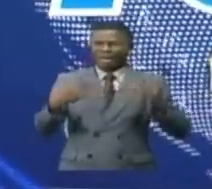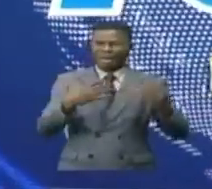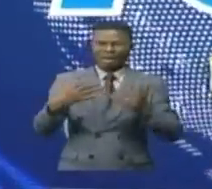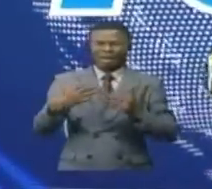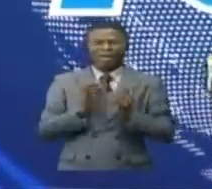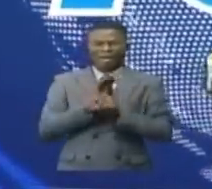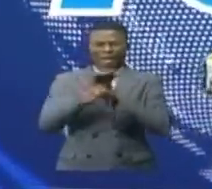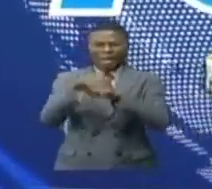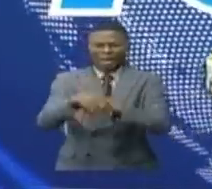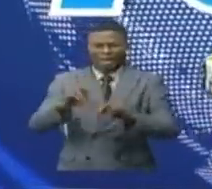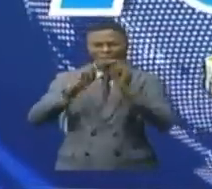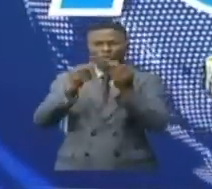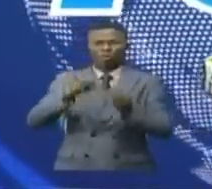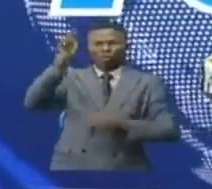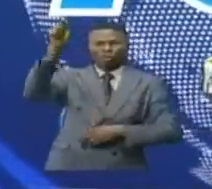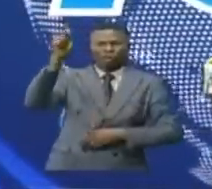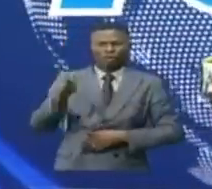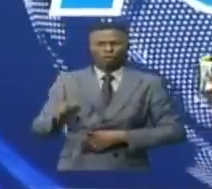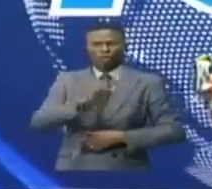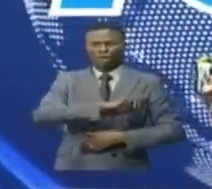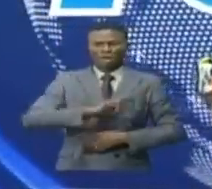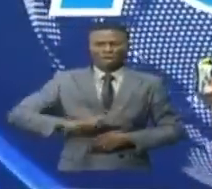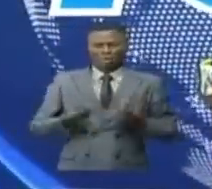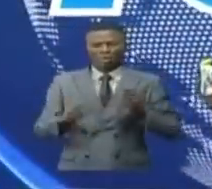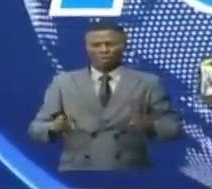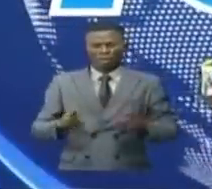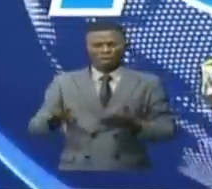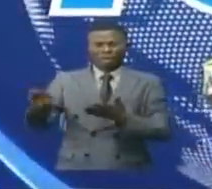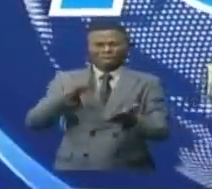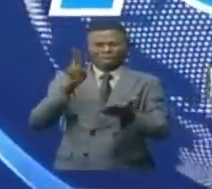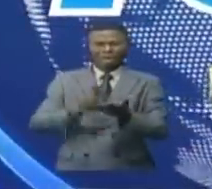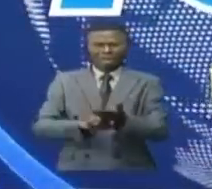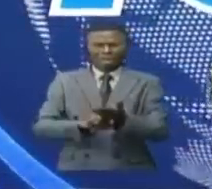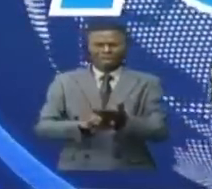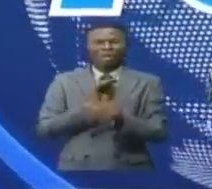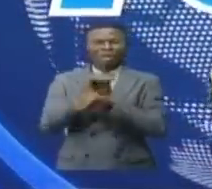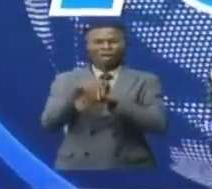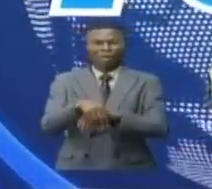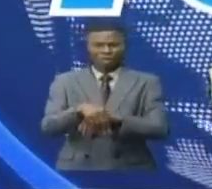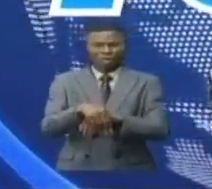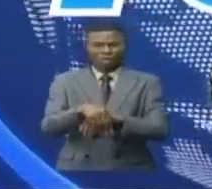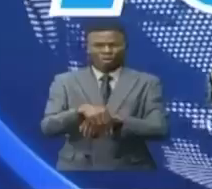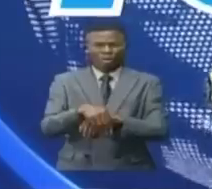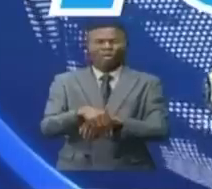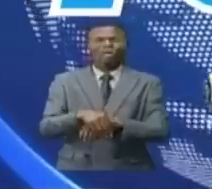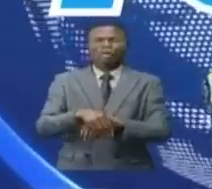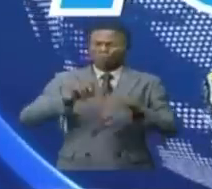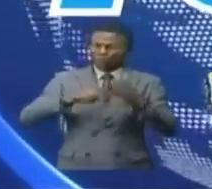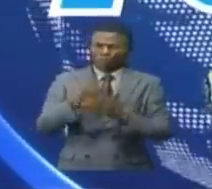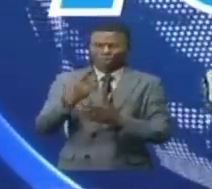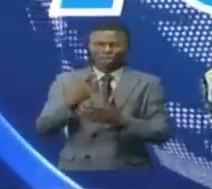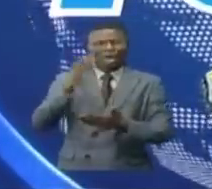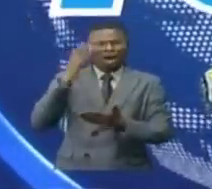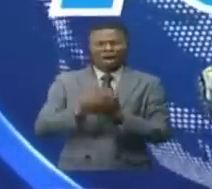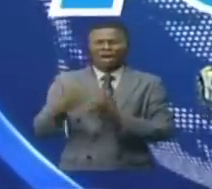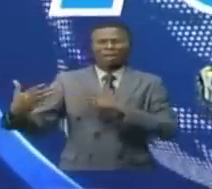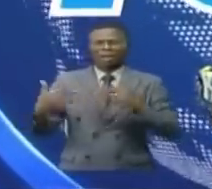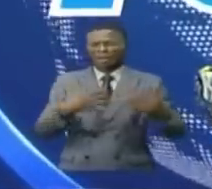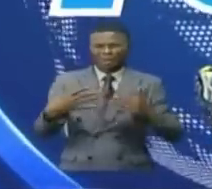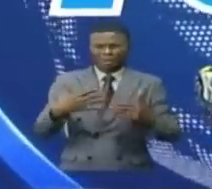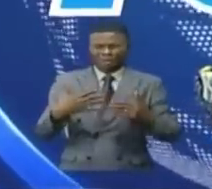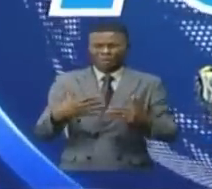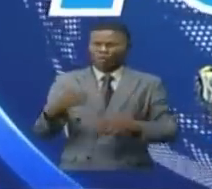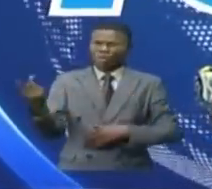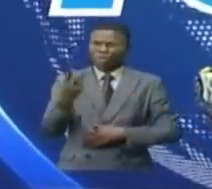de la restauration de la paix après avoir signé un acte d'engagement unilatéral de cessation des hostilités. Ils